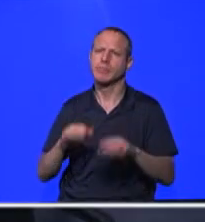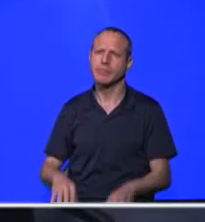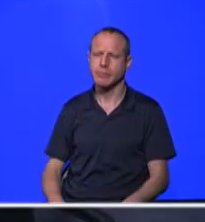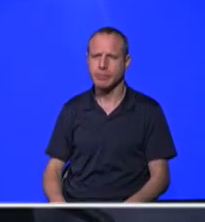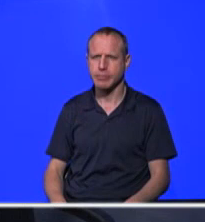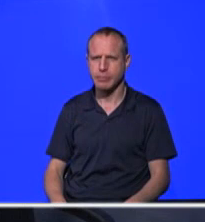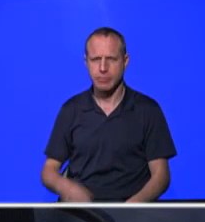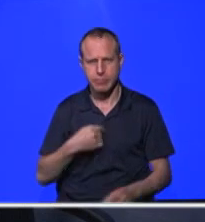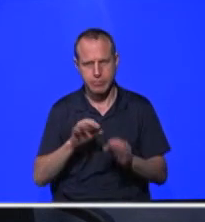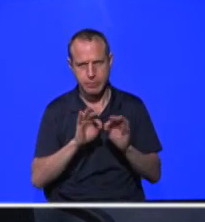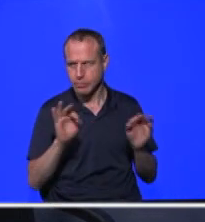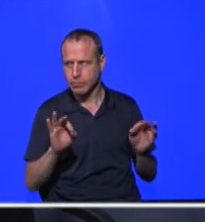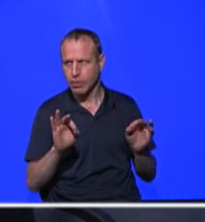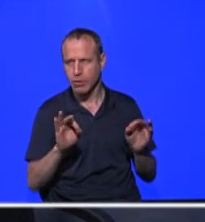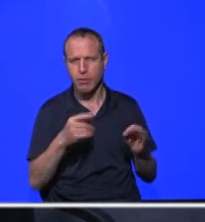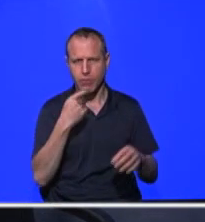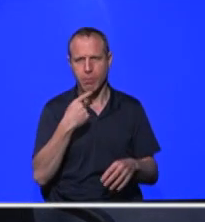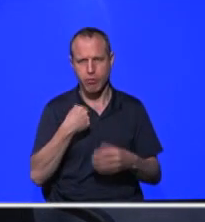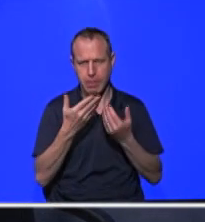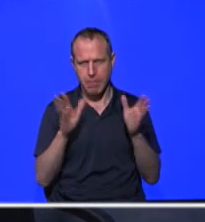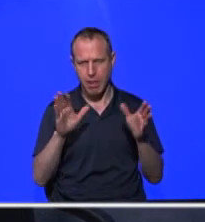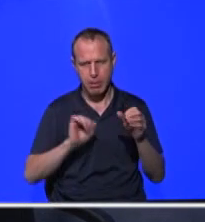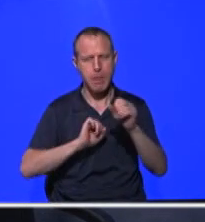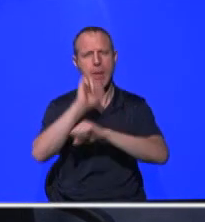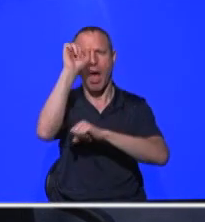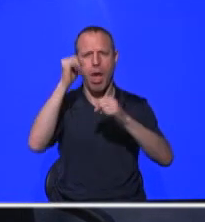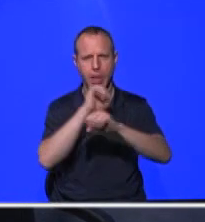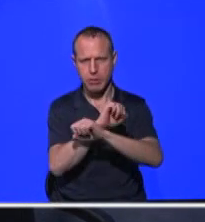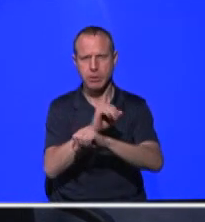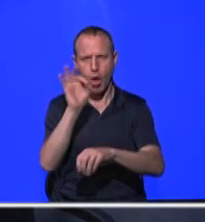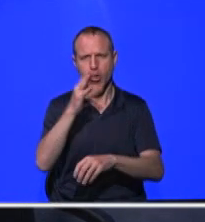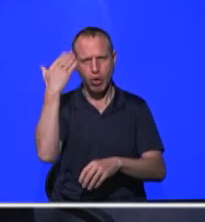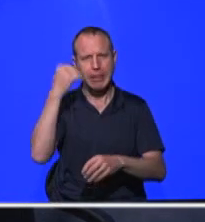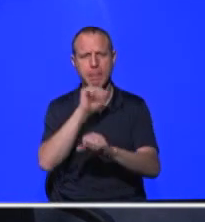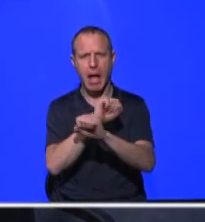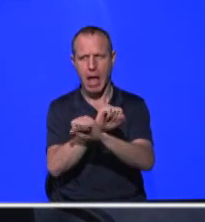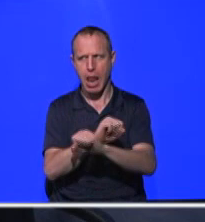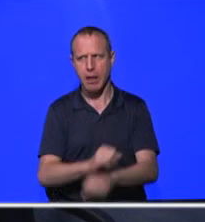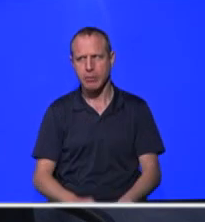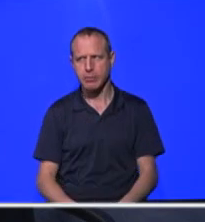אני אתחיל ואומר קודם כל שפתחתי את מחאת האסירים עוד כשהייתי בכלא.